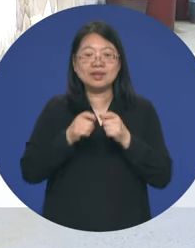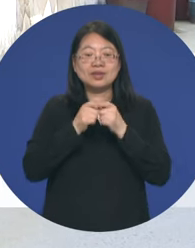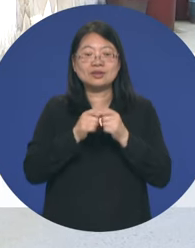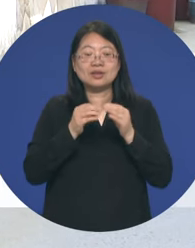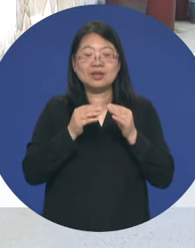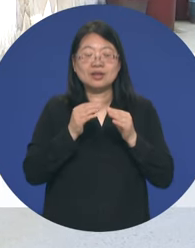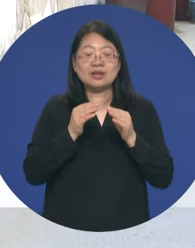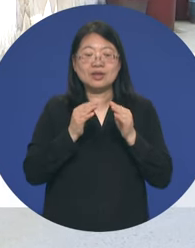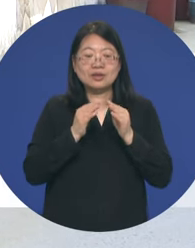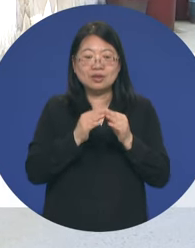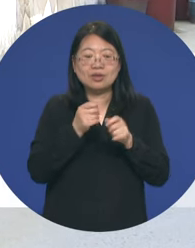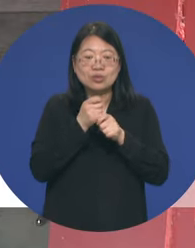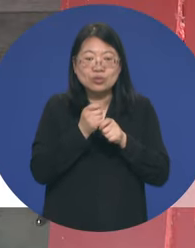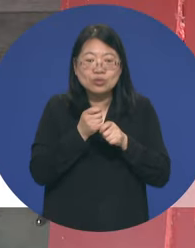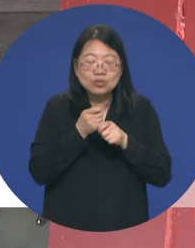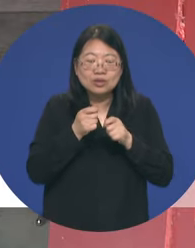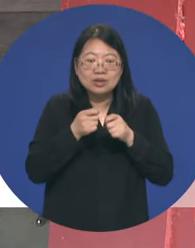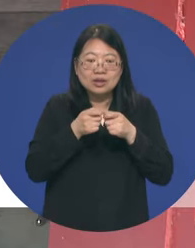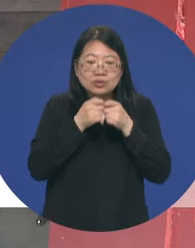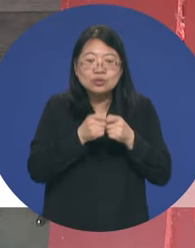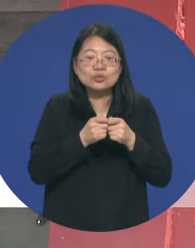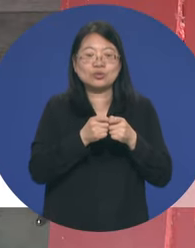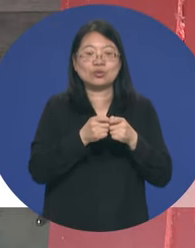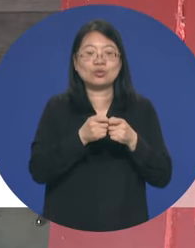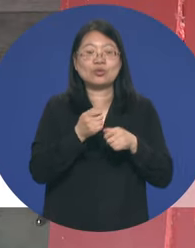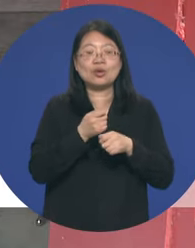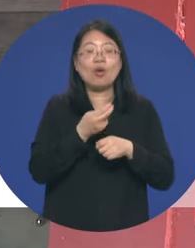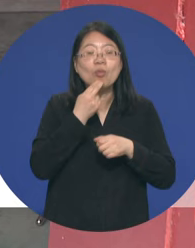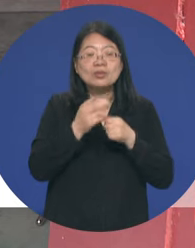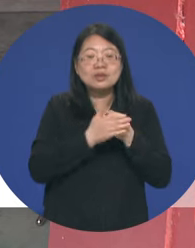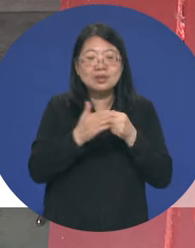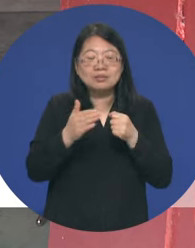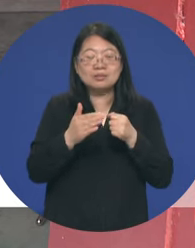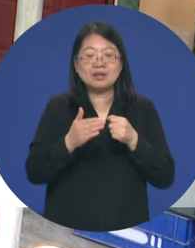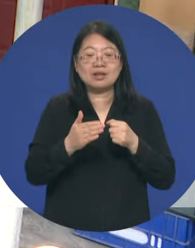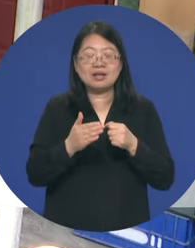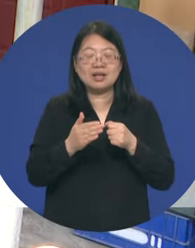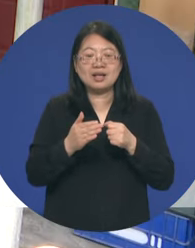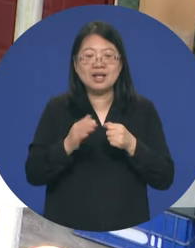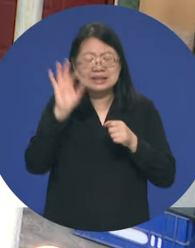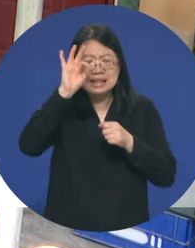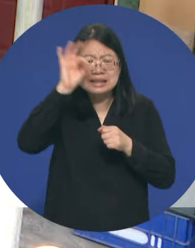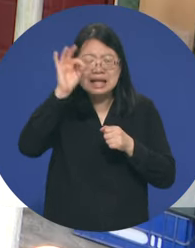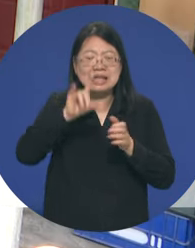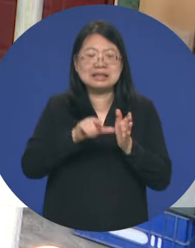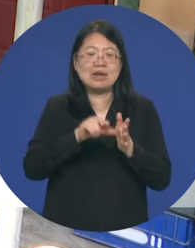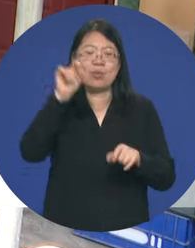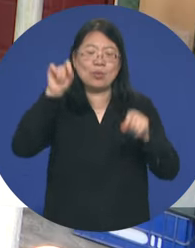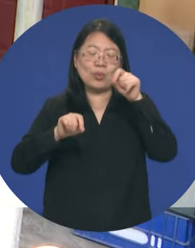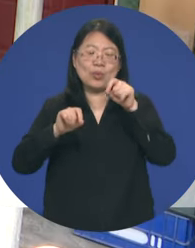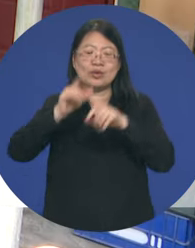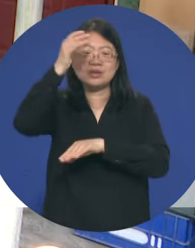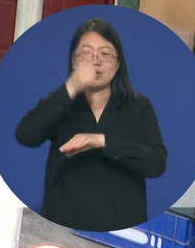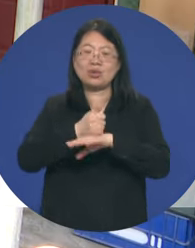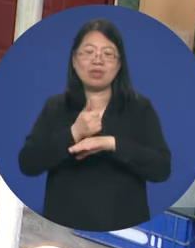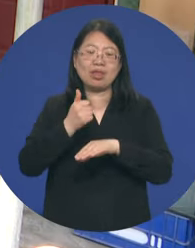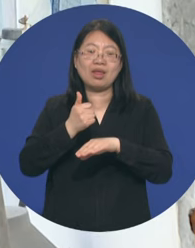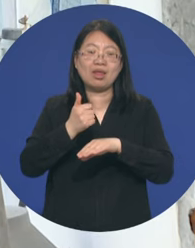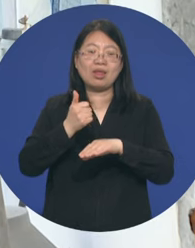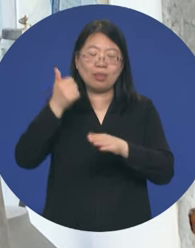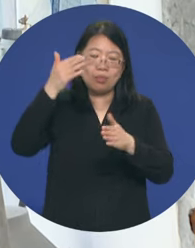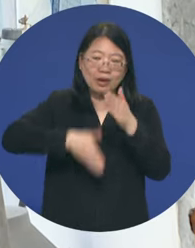주소가 부여되어 있지 않아서 정확한 주소를 알 수가 없어서 좀 시간이 오래 걸리거나 결국은 못 찾거나 하는 경우가